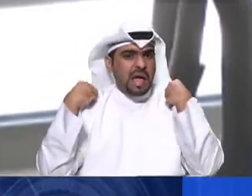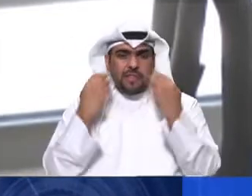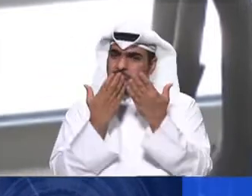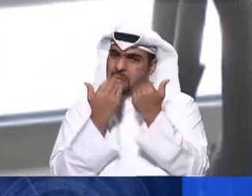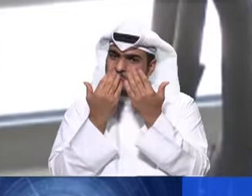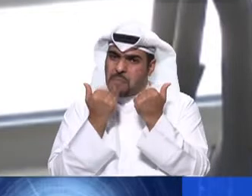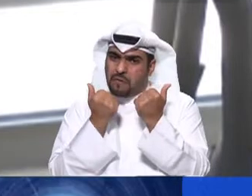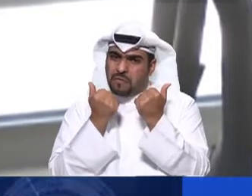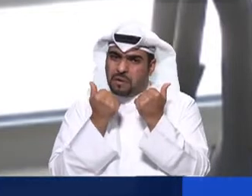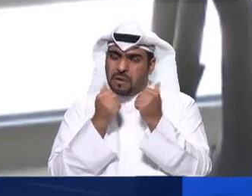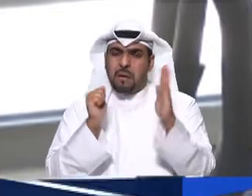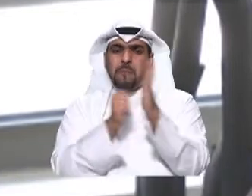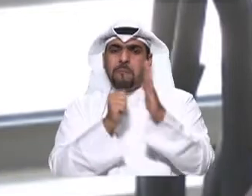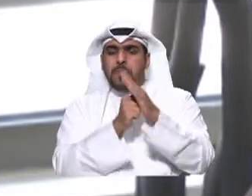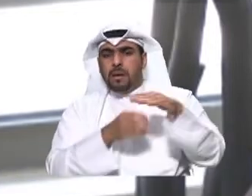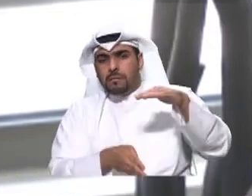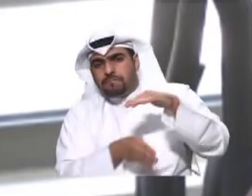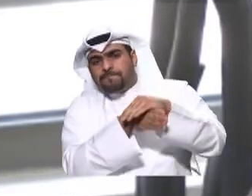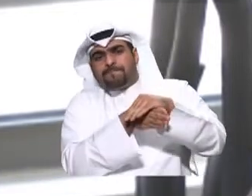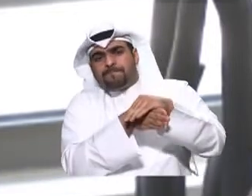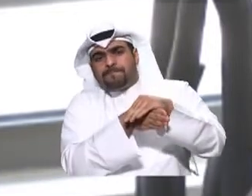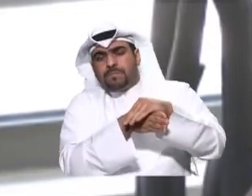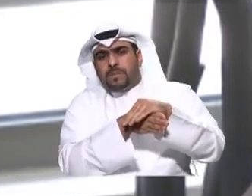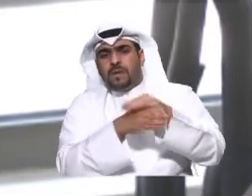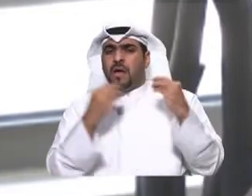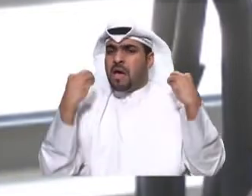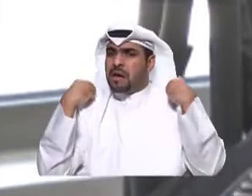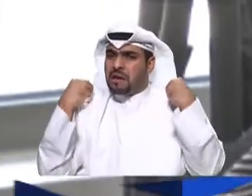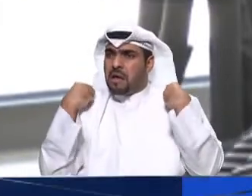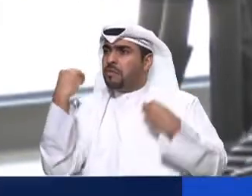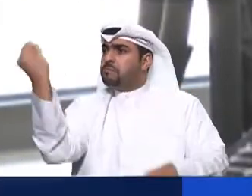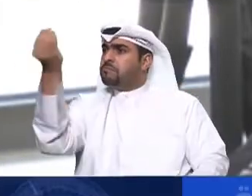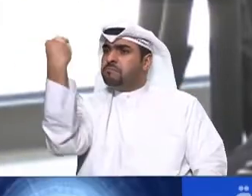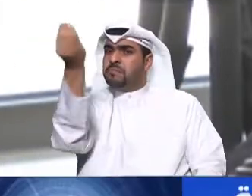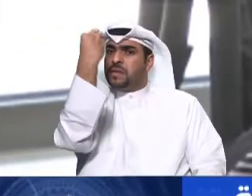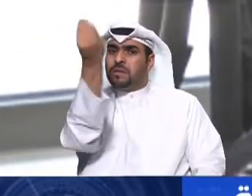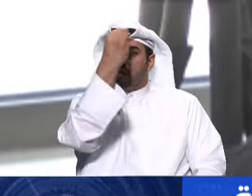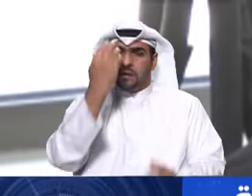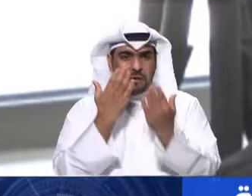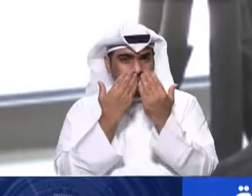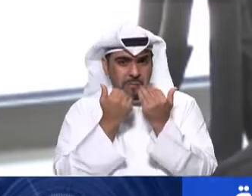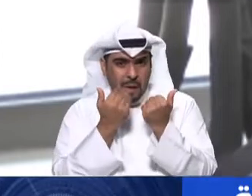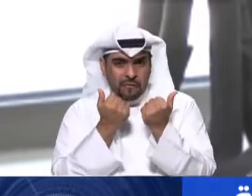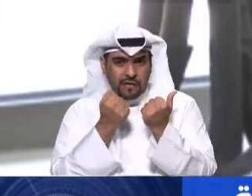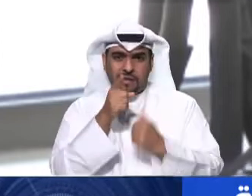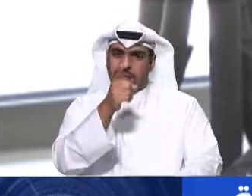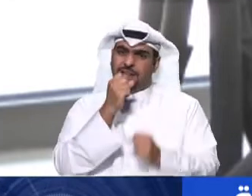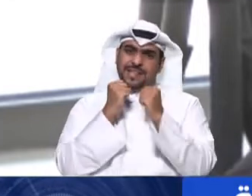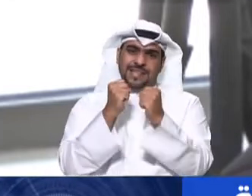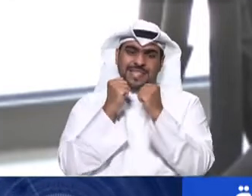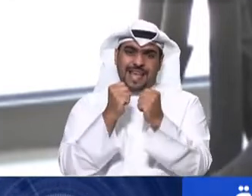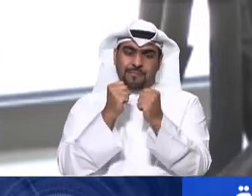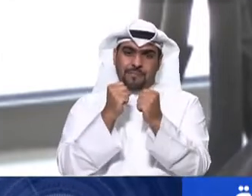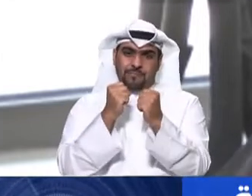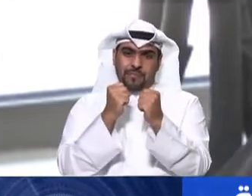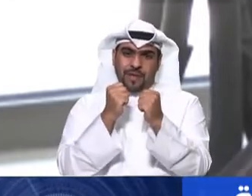بالكبار، فمرتفع فوق 60%، 62% تقريبا خمول، ومن ضمنها مكافحة السمنة عن طريق تقليل